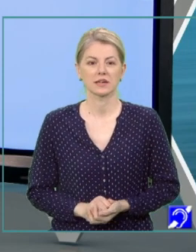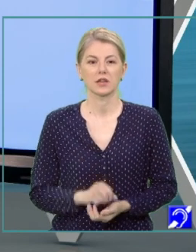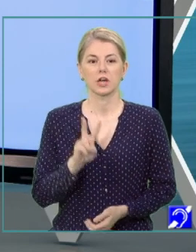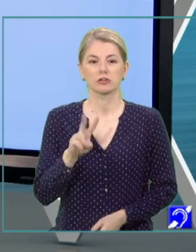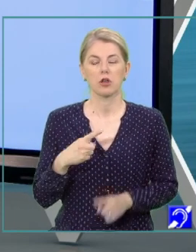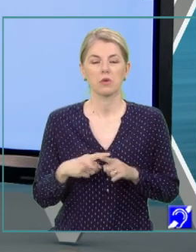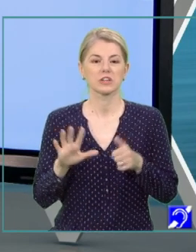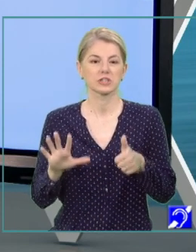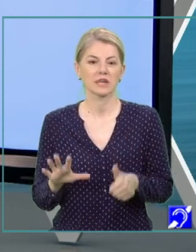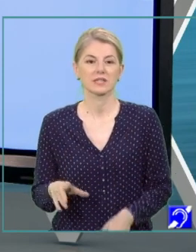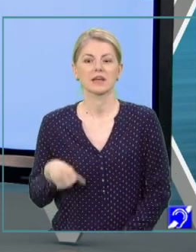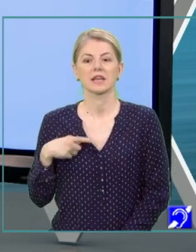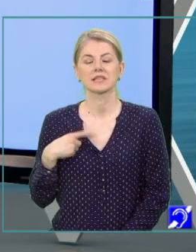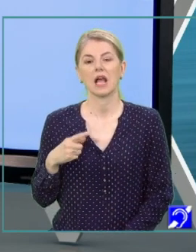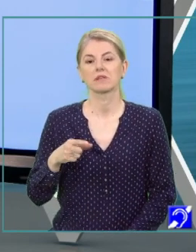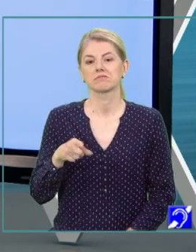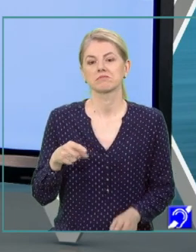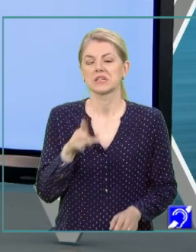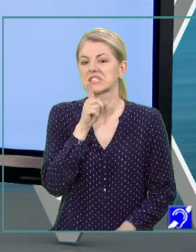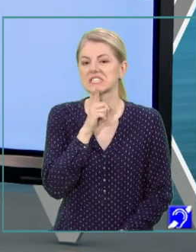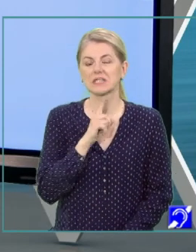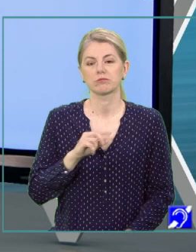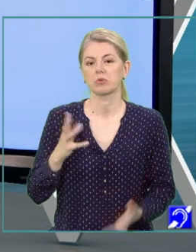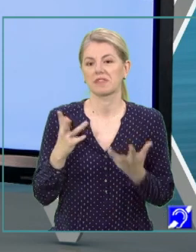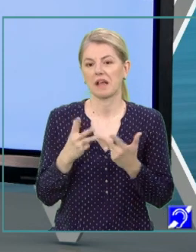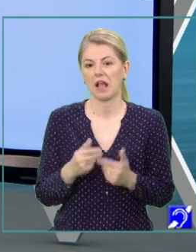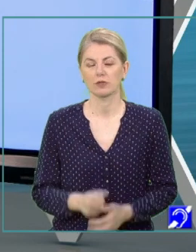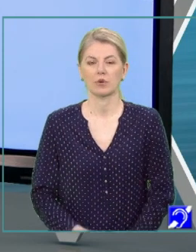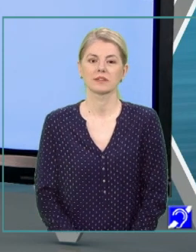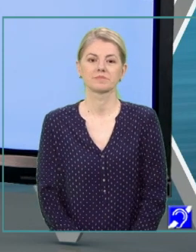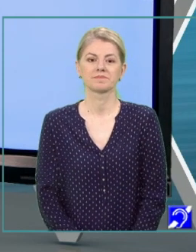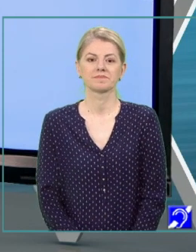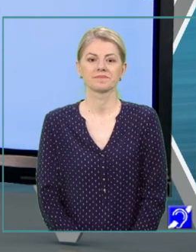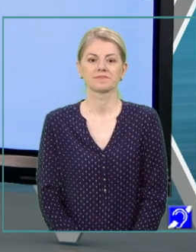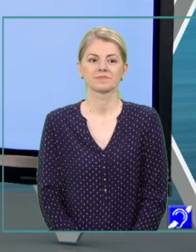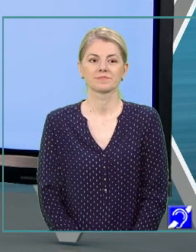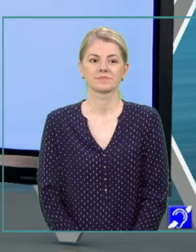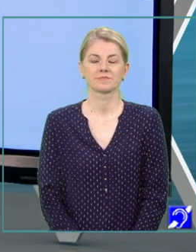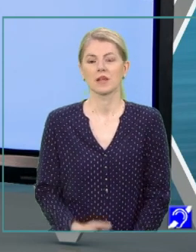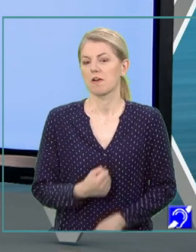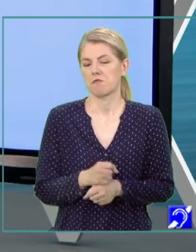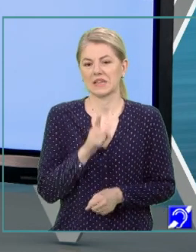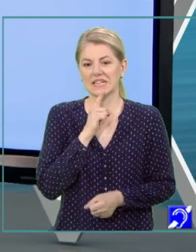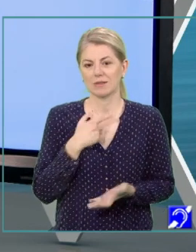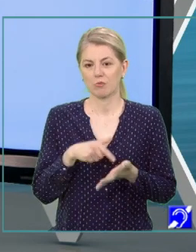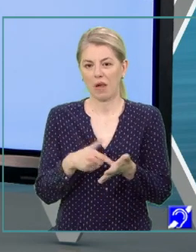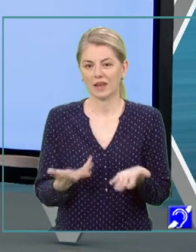2 ori 6, înmulțit cu acel 3 radical din 2 pe 2. E mult mai simplu așa.